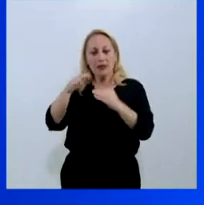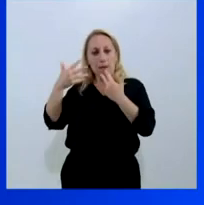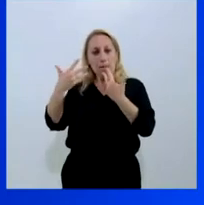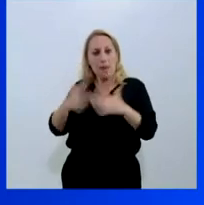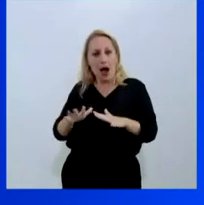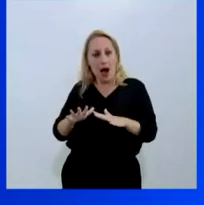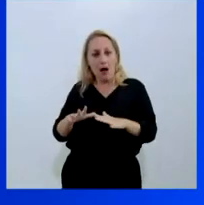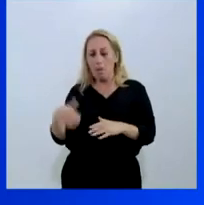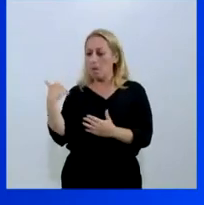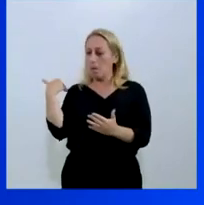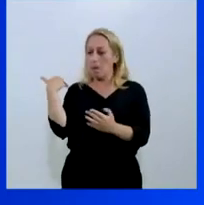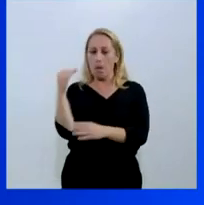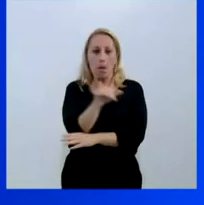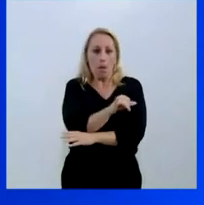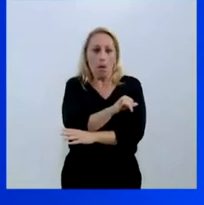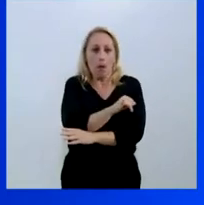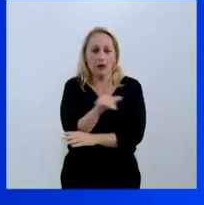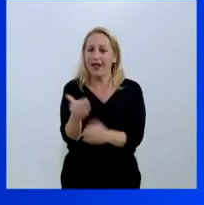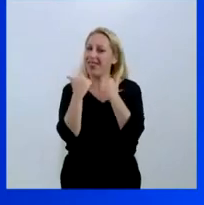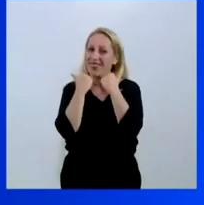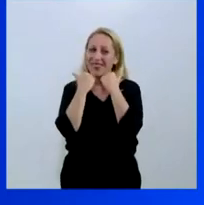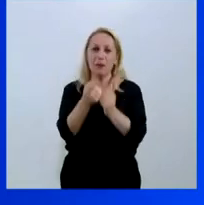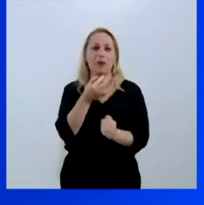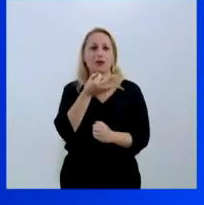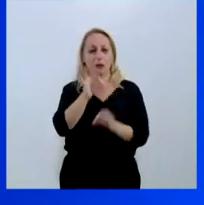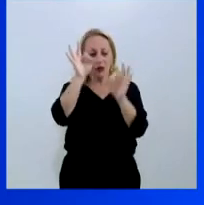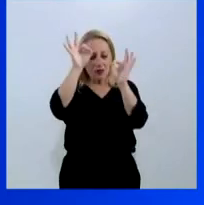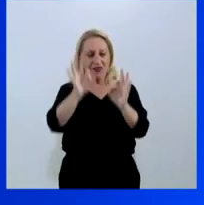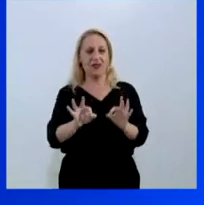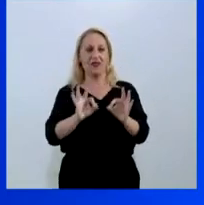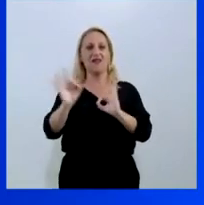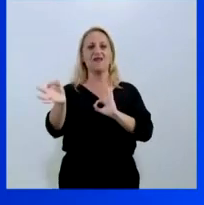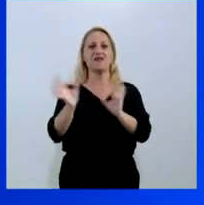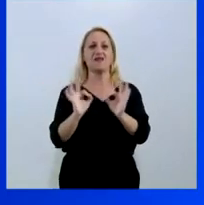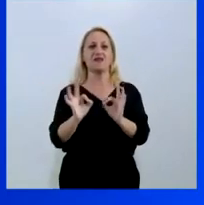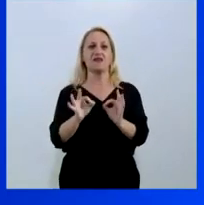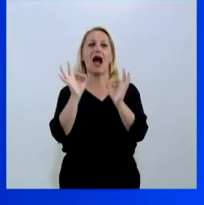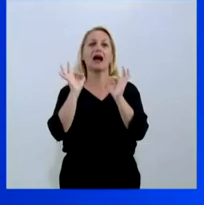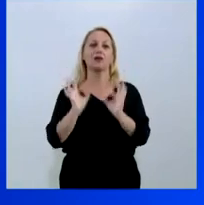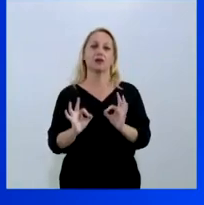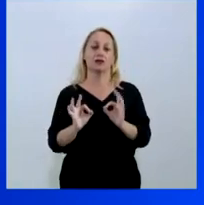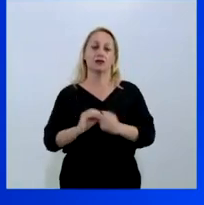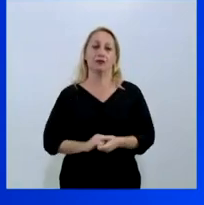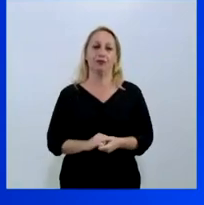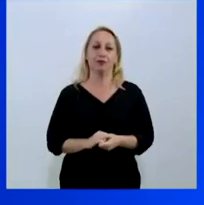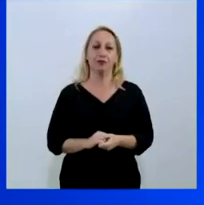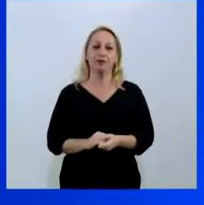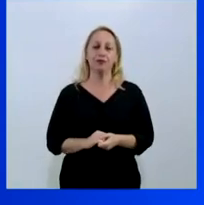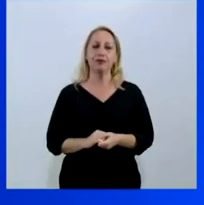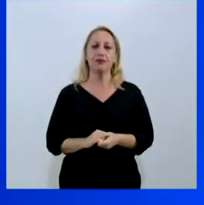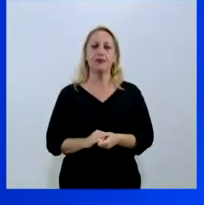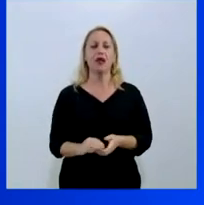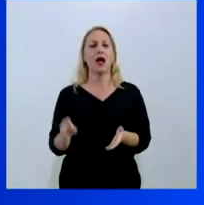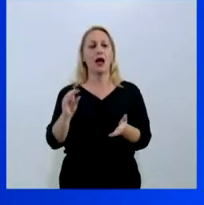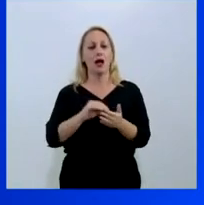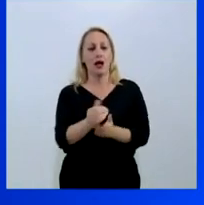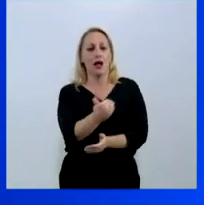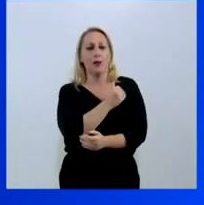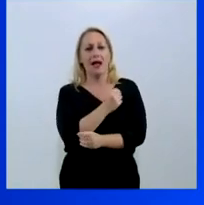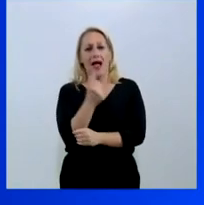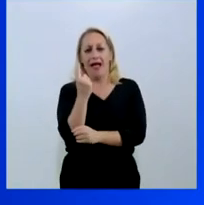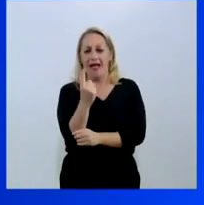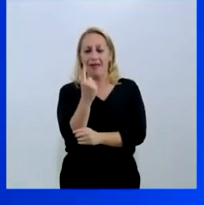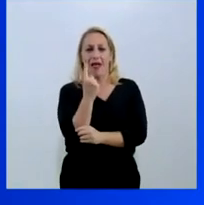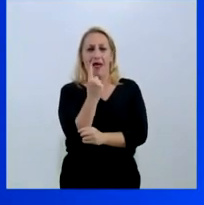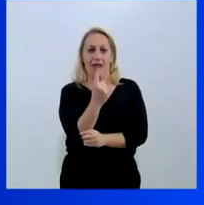Ακριβώς επειδή δεν το είχαμε ξαναδεί ποτέ στο παρελθόν. Από εκεί και πέρα, αναφερθήκατε στο 112 και